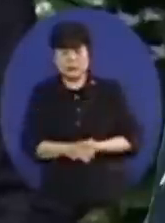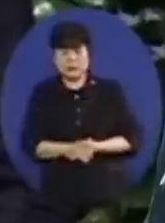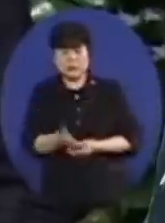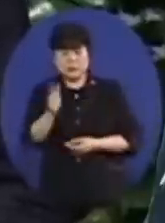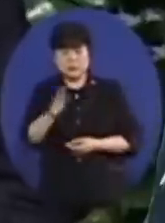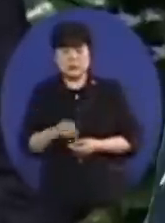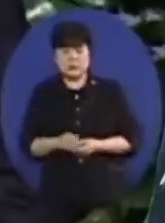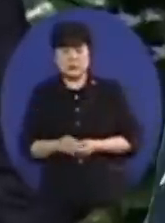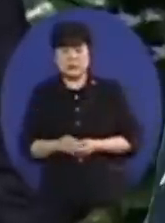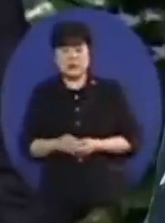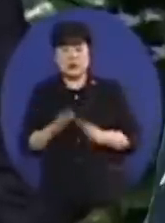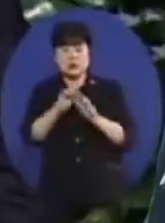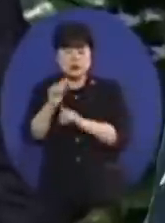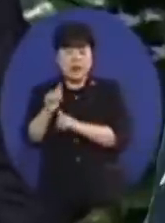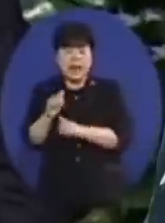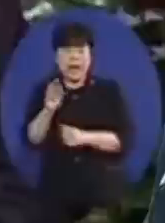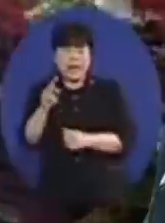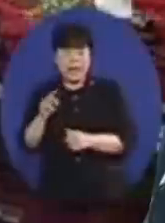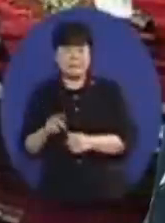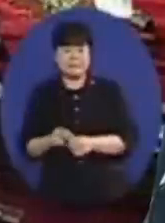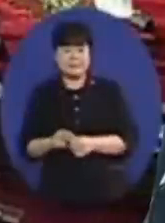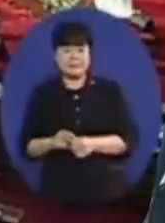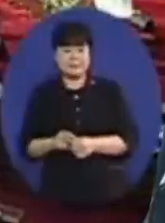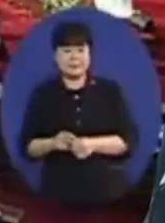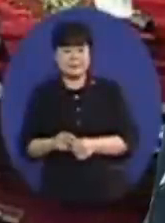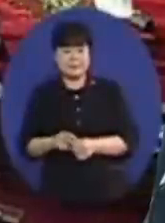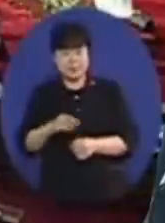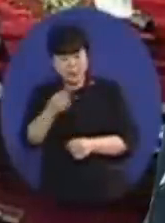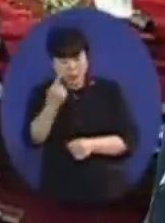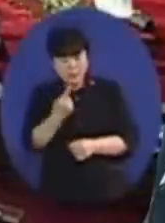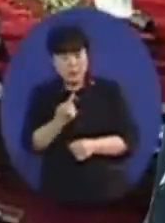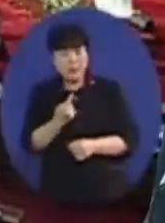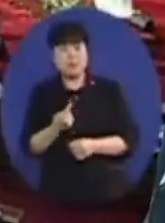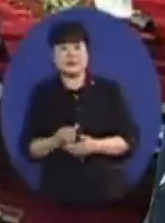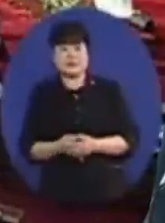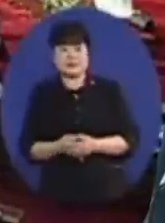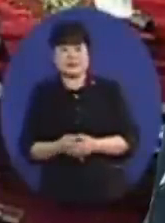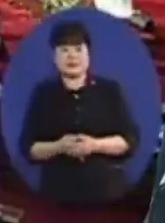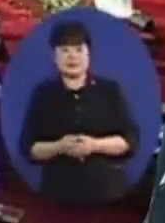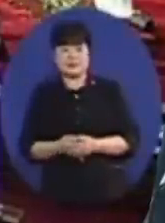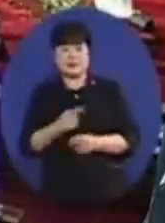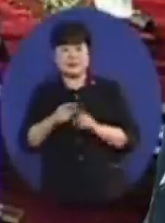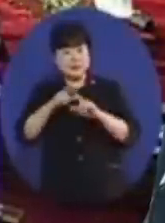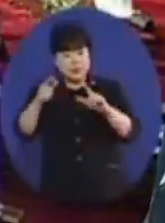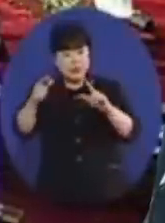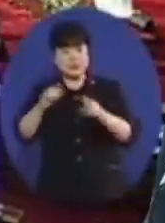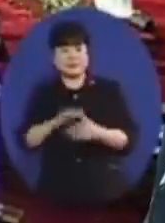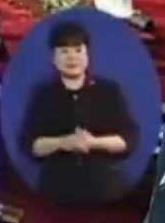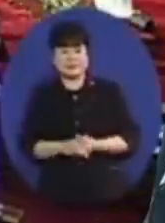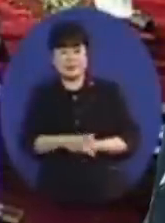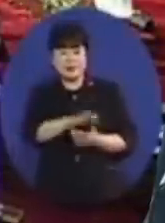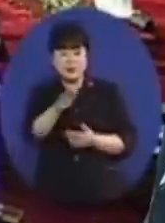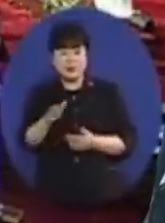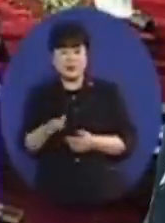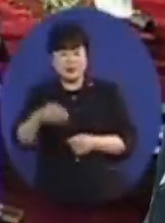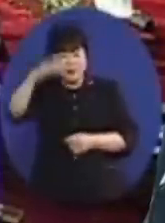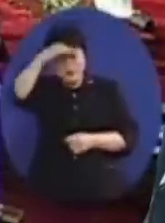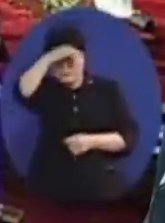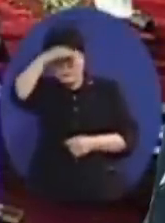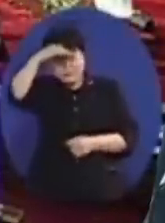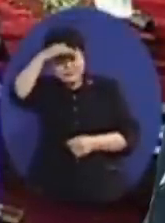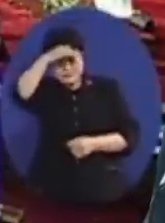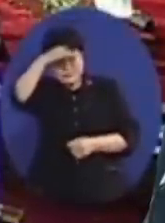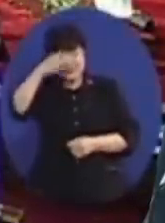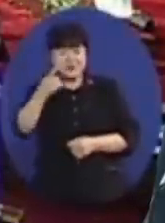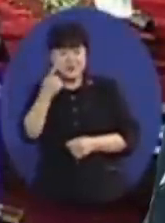그런데 여호수아와 갈렙은 갔다와서 보고 하는데 이스라엘 자손 회중에게 말하여 이르되 우루가 우리가 두루 다니며